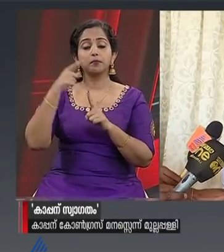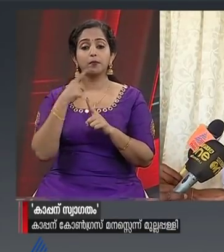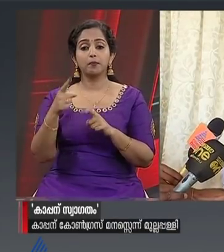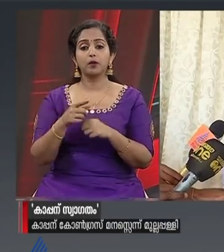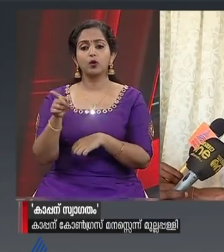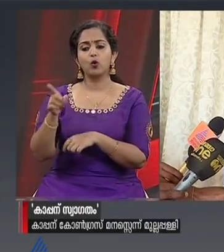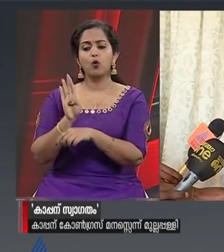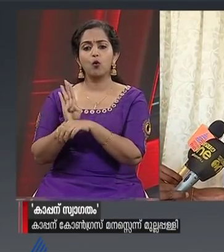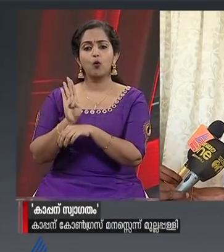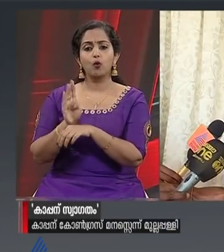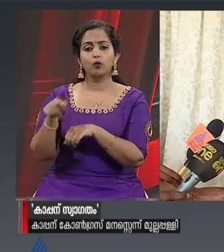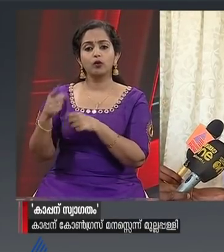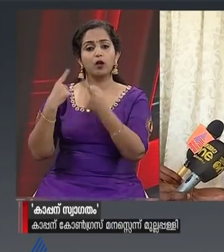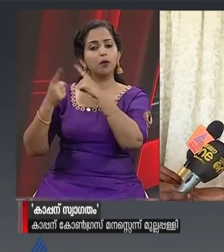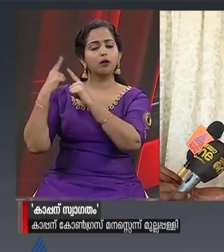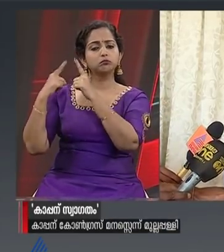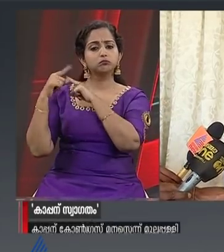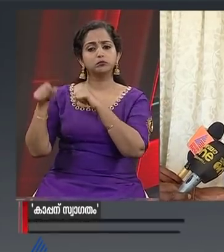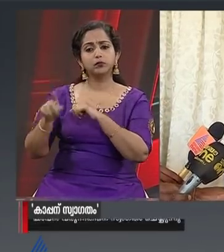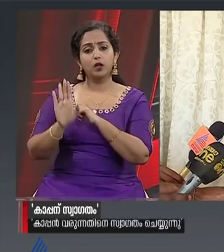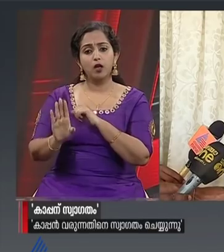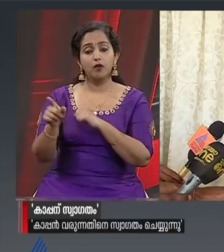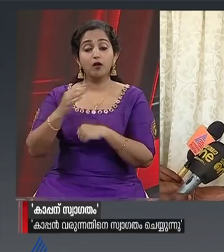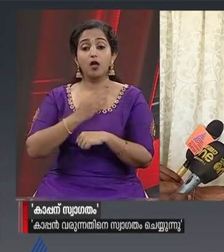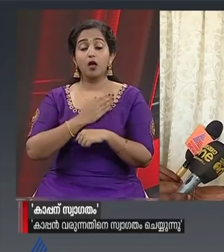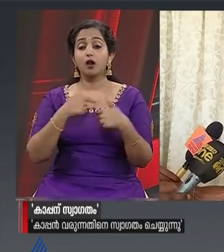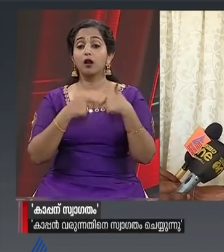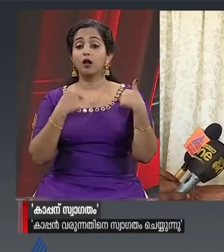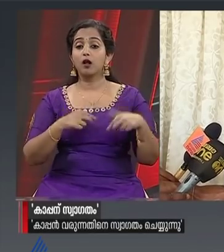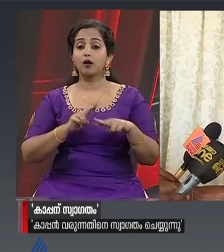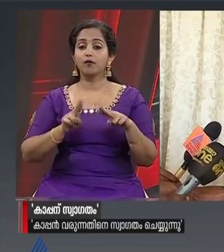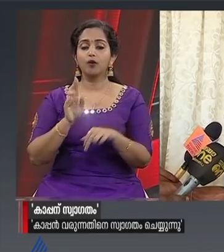ഉള്ള കുടുംബത്തിൽ പിറന്ന കാപ്പന് കോൺഗ്രസ് മനസ്സാണുള്ളതെന്നും അദ്ദേഹം പറഞ്ഞു.